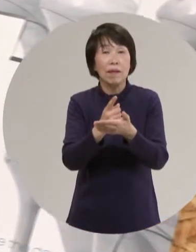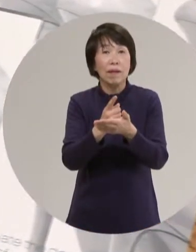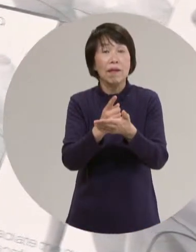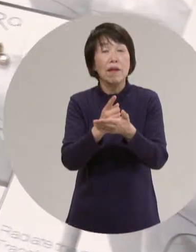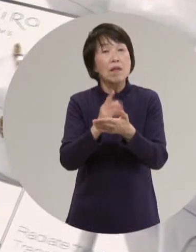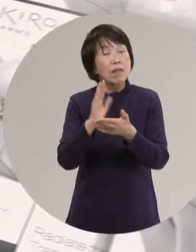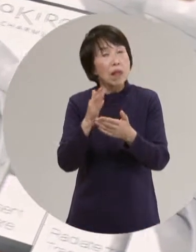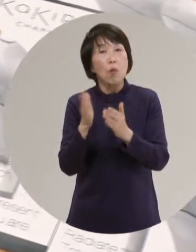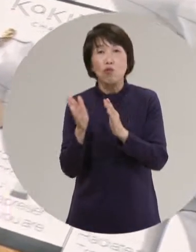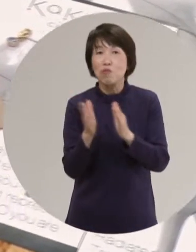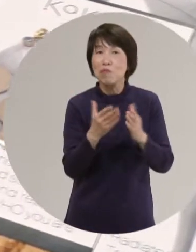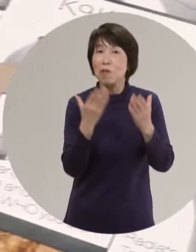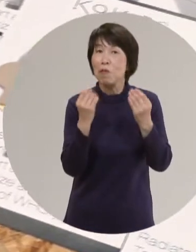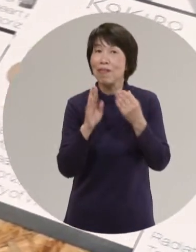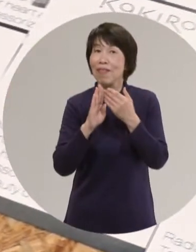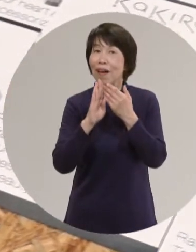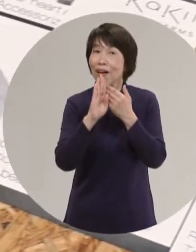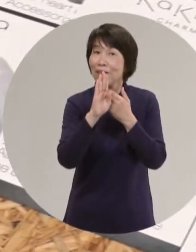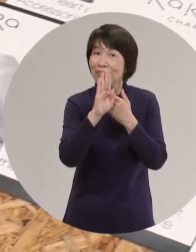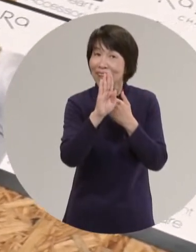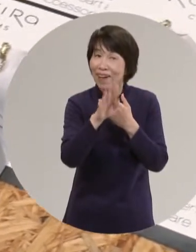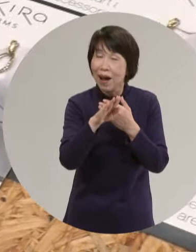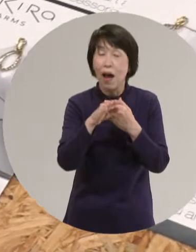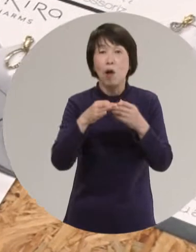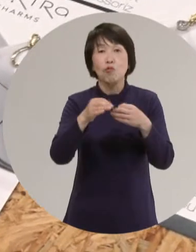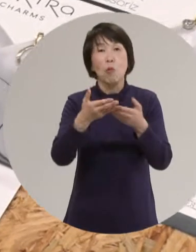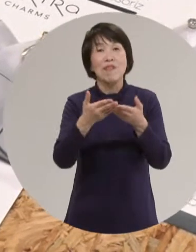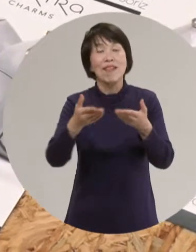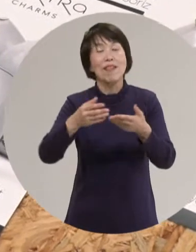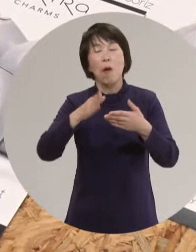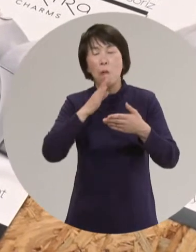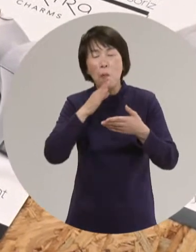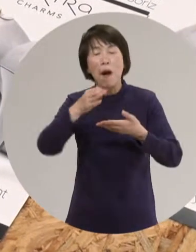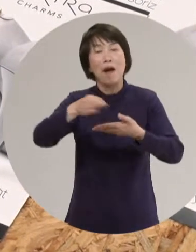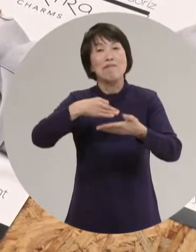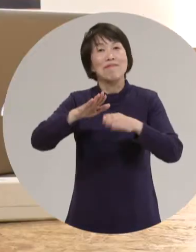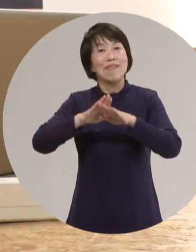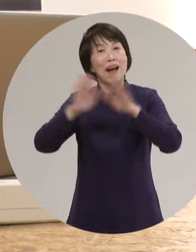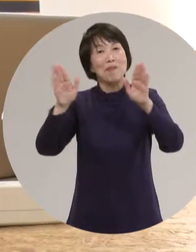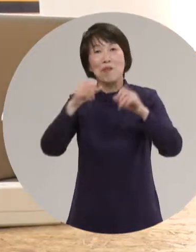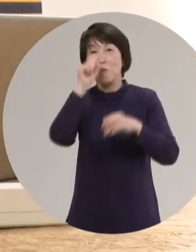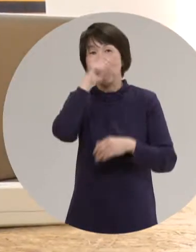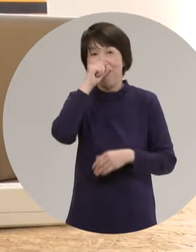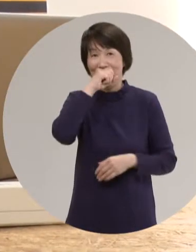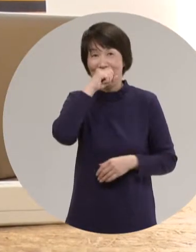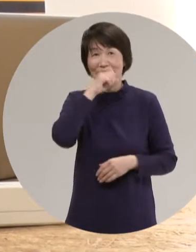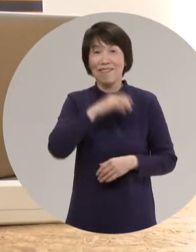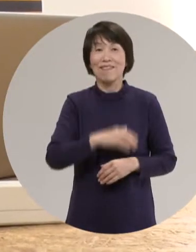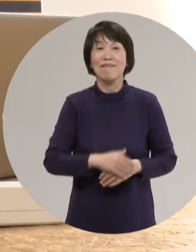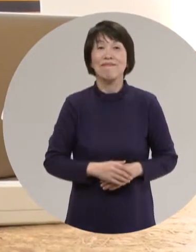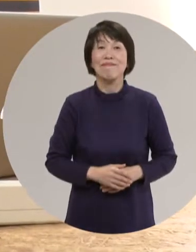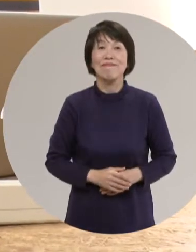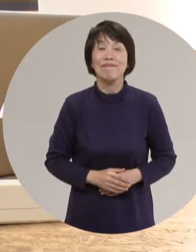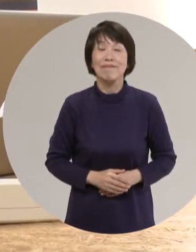取り扱いなんですが、準備が整い次第店頭での販売を目指しています。